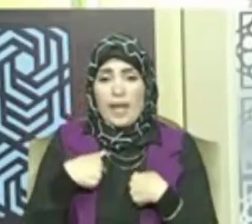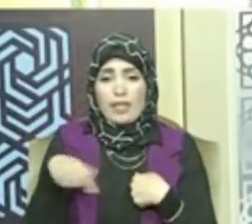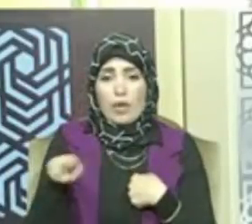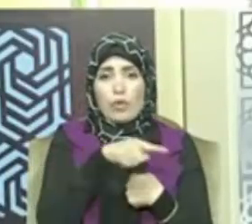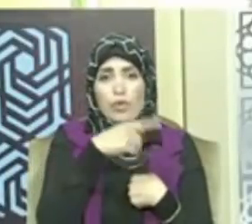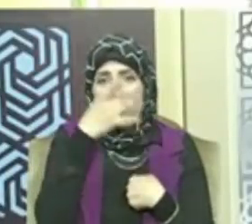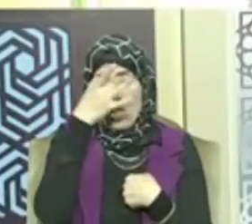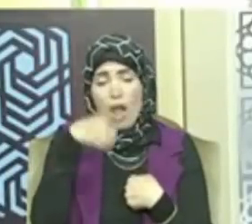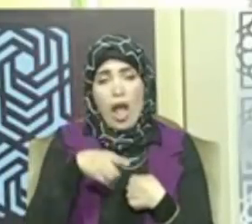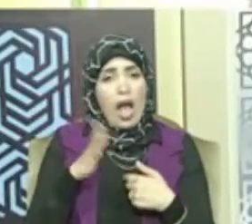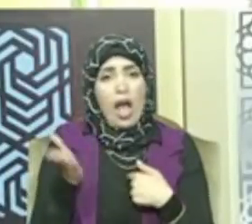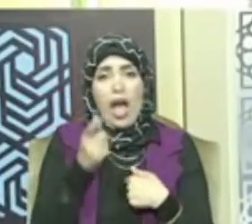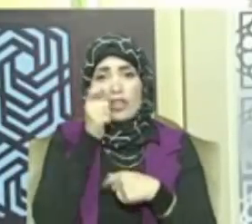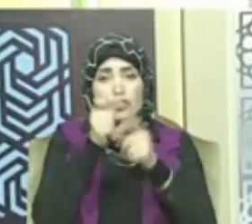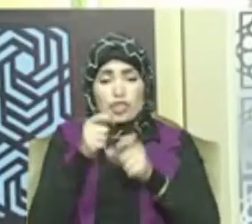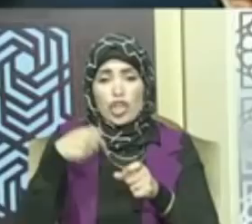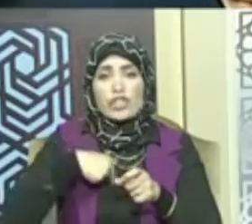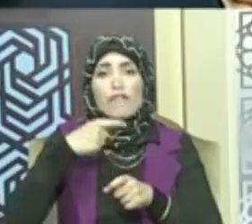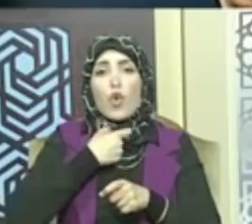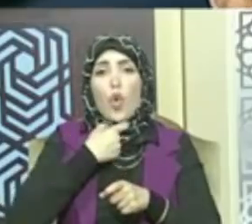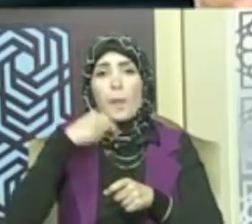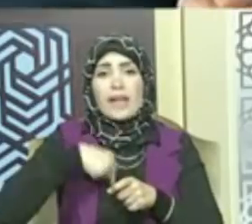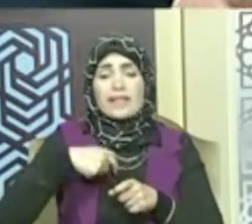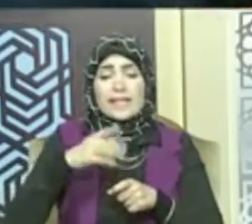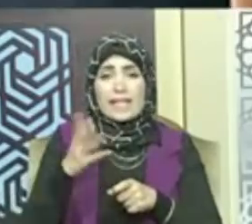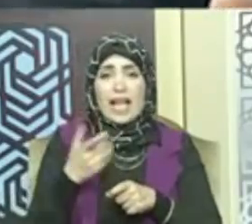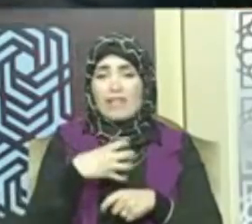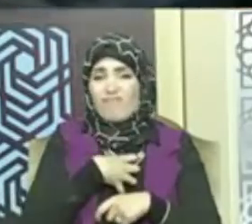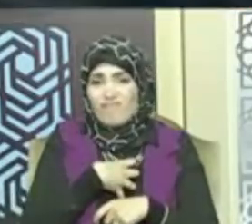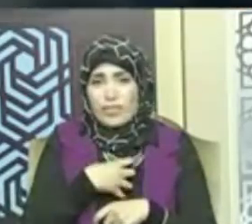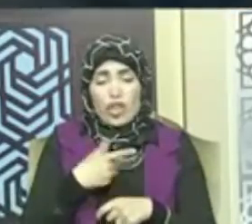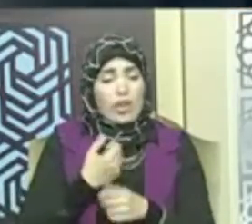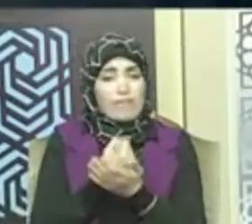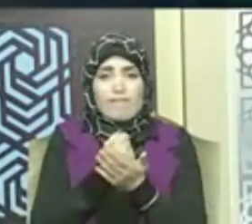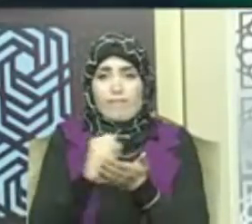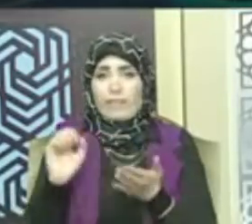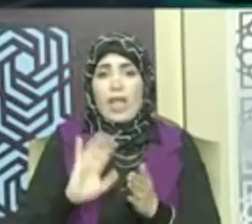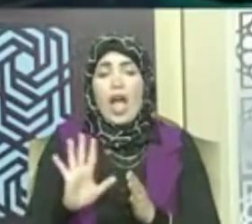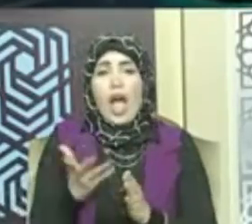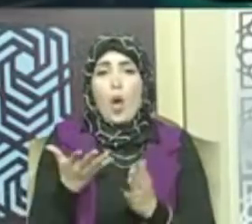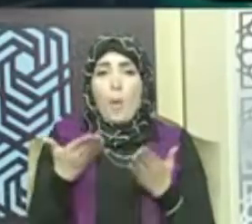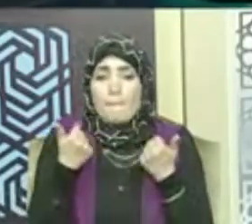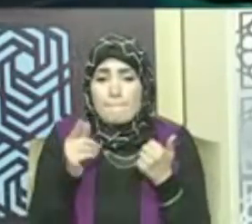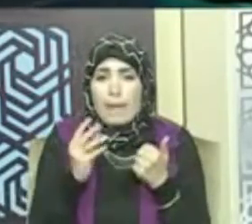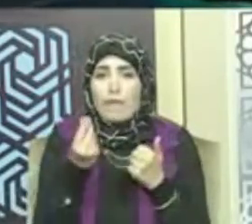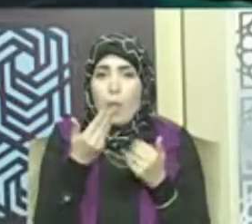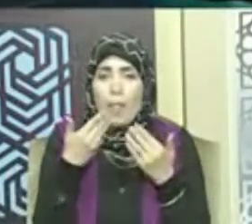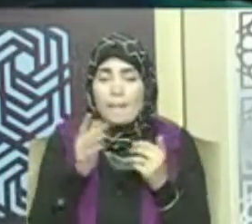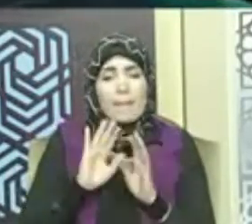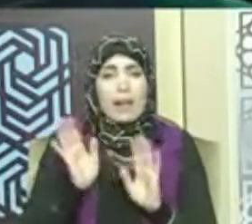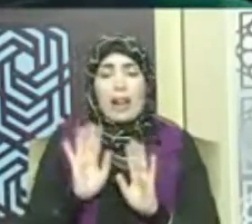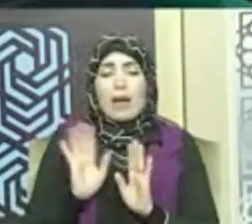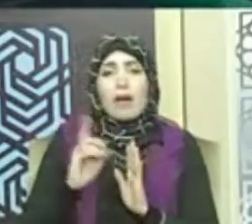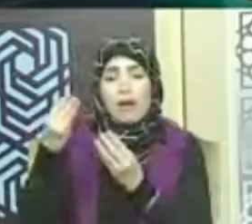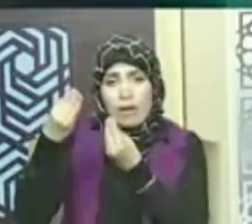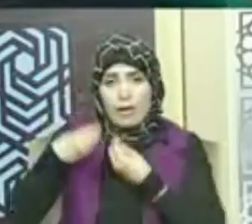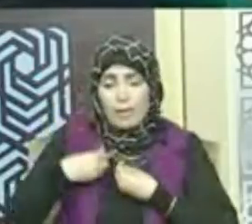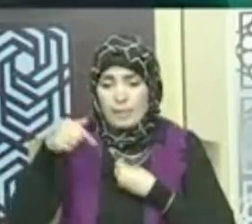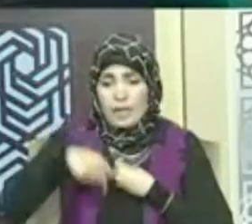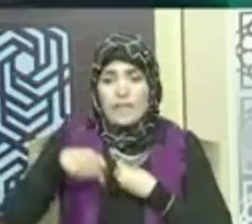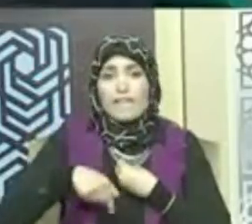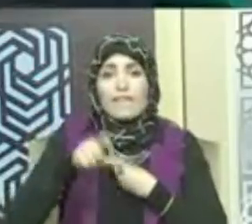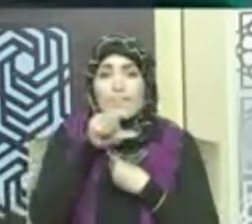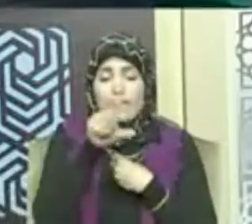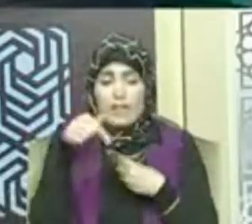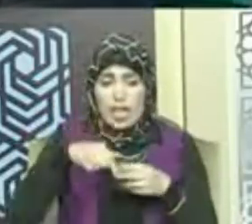في جمعتنا هذه، شقيا ولا محروما. اللهم لا تجعل فينا ولا لنا ولا بيننا في ساعتنا